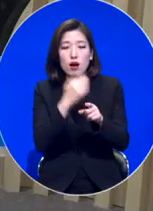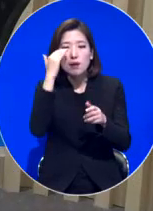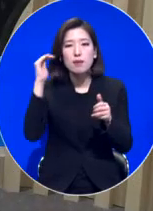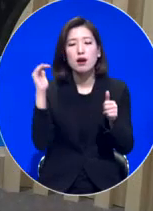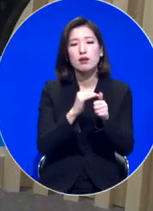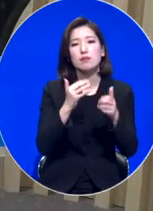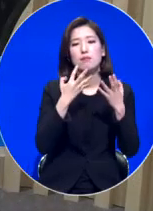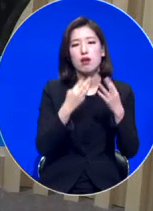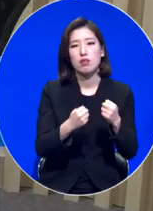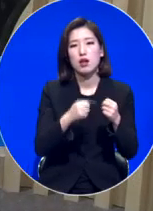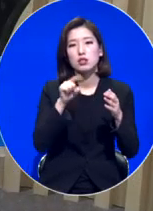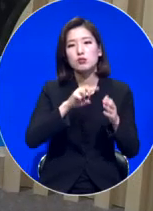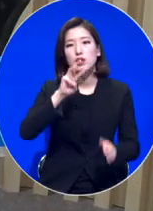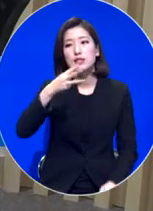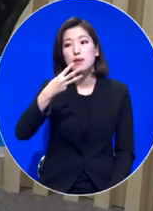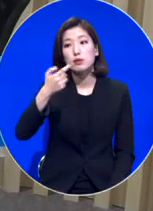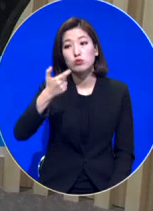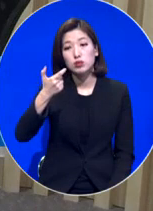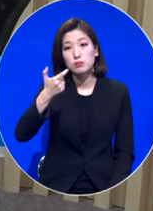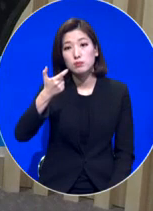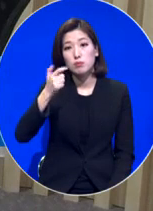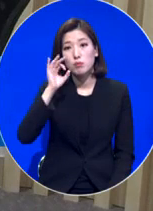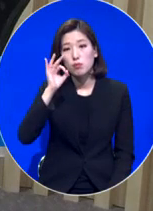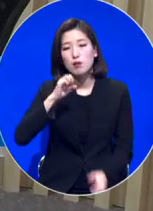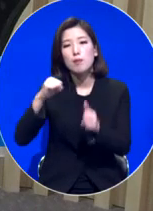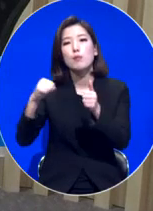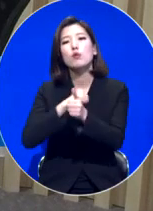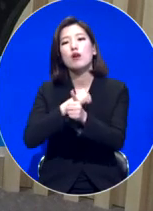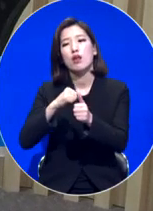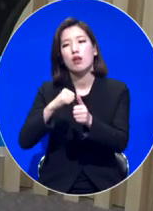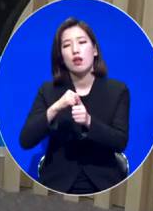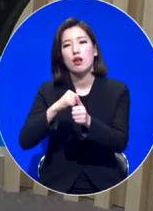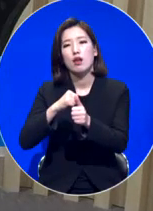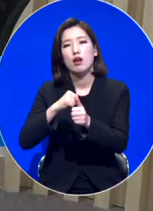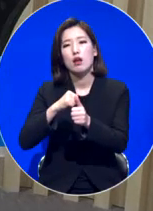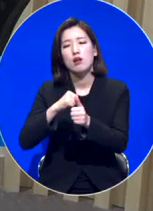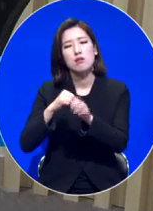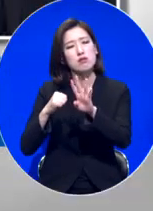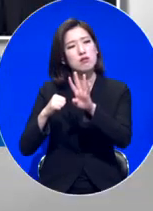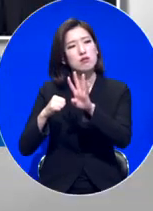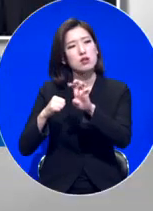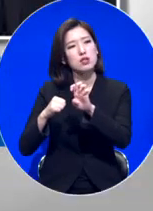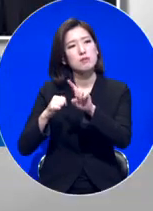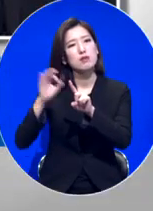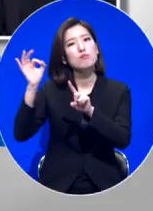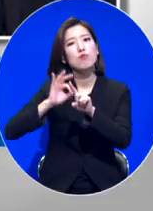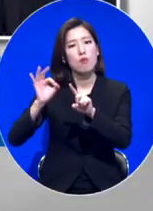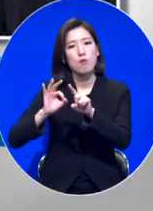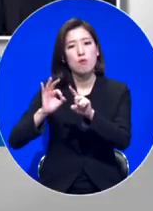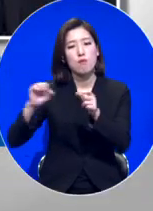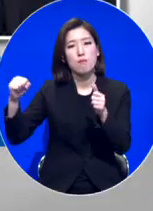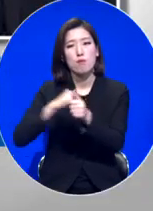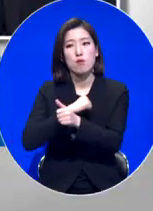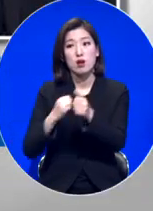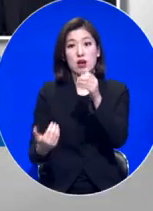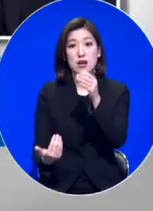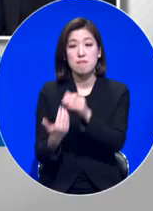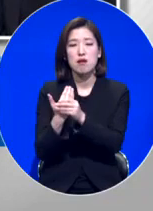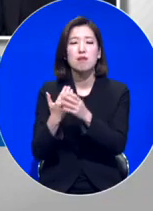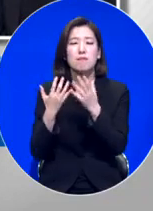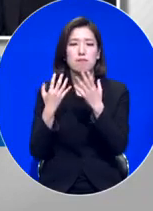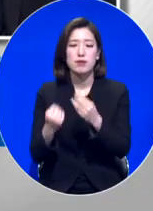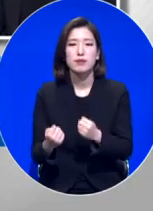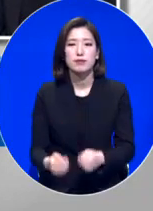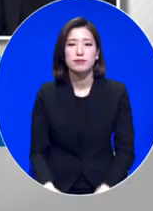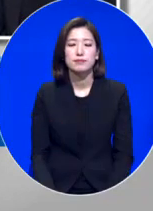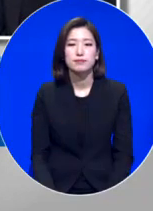중에 한 365건 정도가 이제 폭행 사건이었습니다. 약 한 41% 정도? 40.9%니까